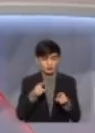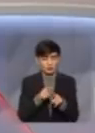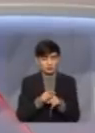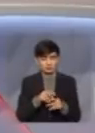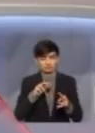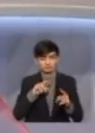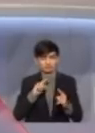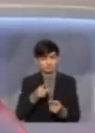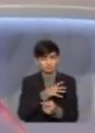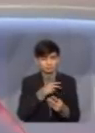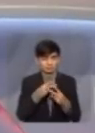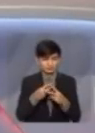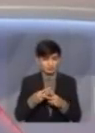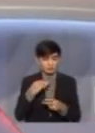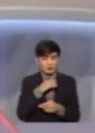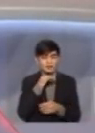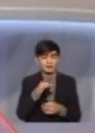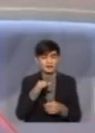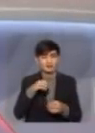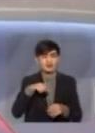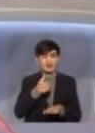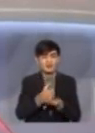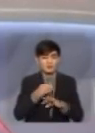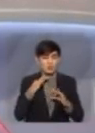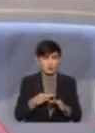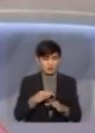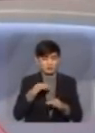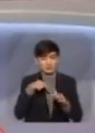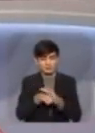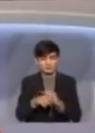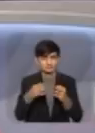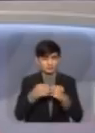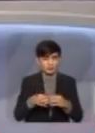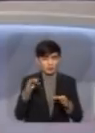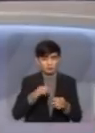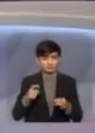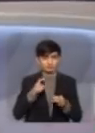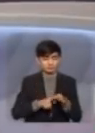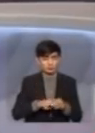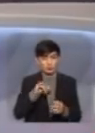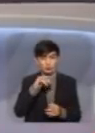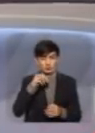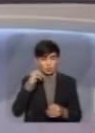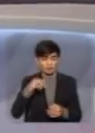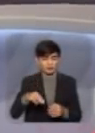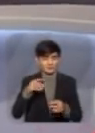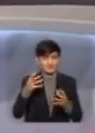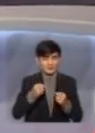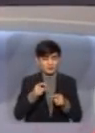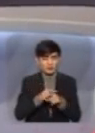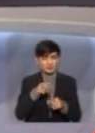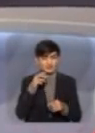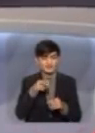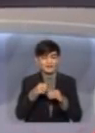ұйымы ұсынған мәлімет. Ал бас прокуратураның құқықтық статистика және есепке алу комитетінің мәліметінше 2019 жылдың 9